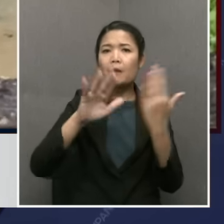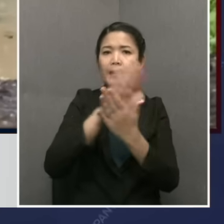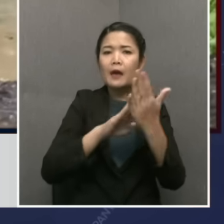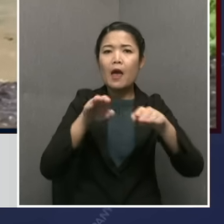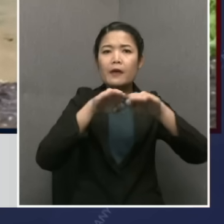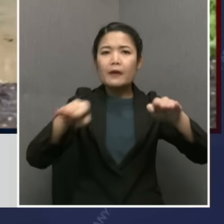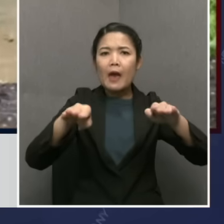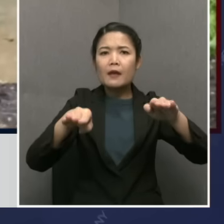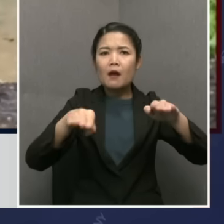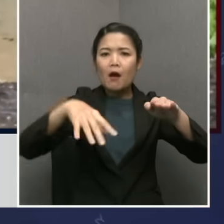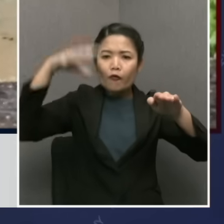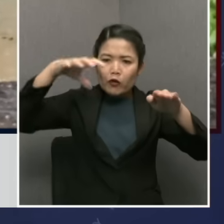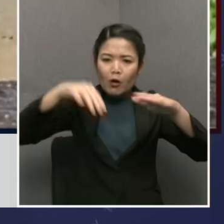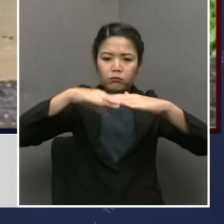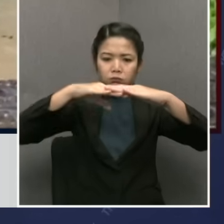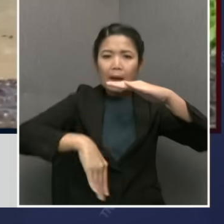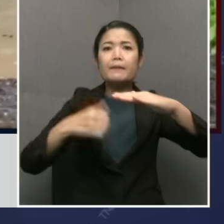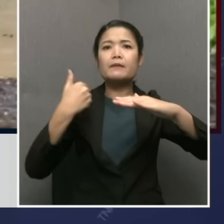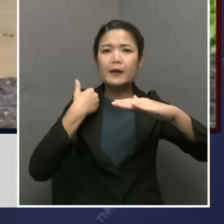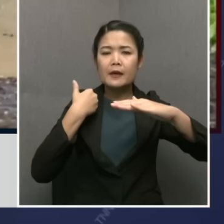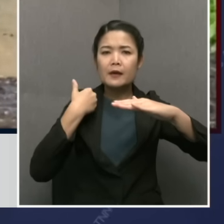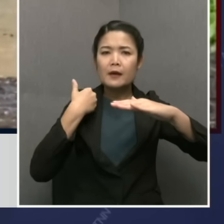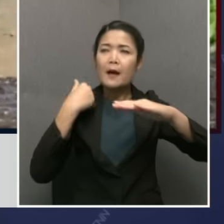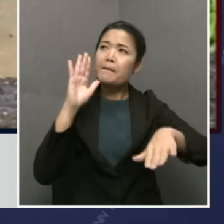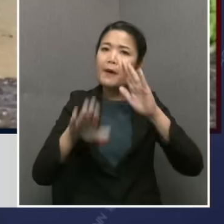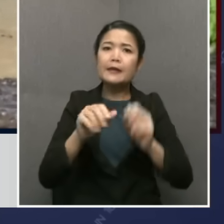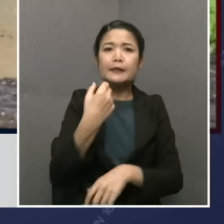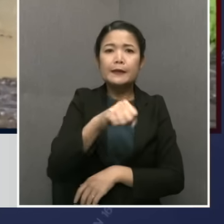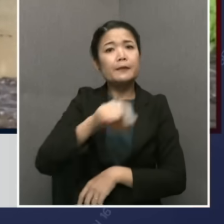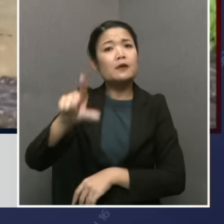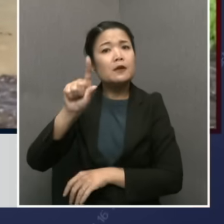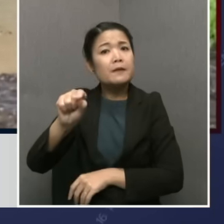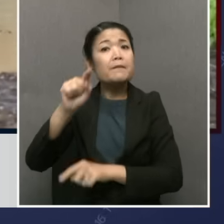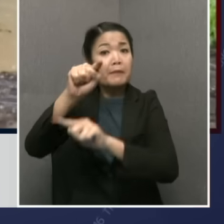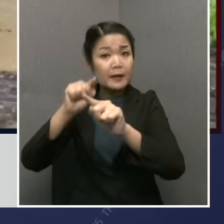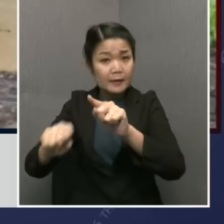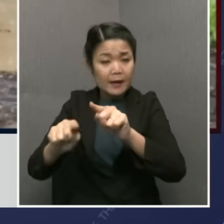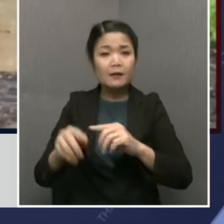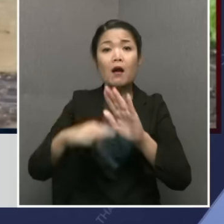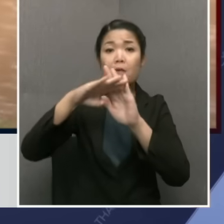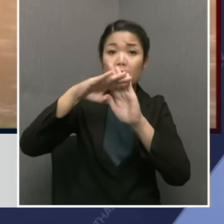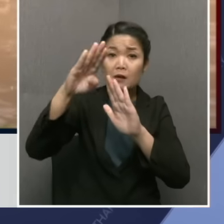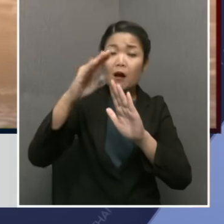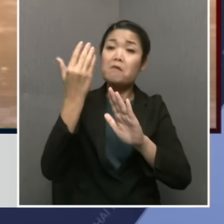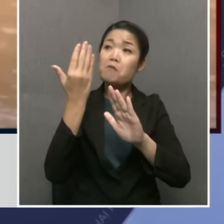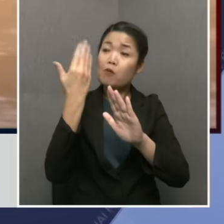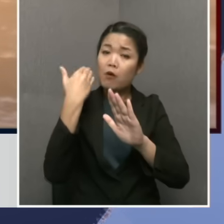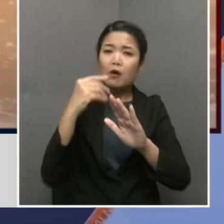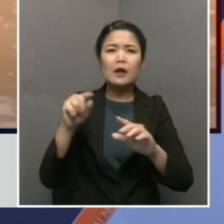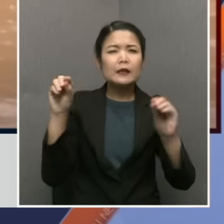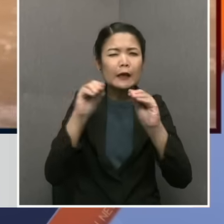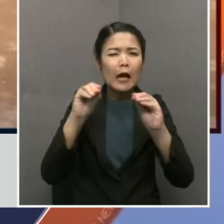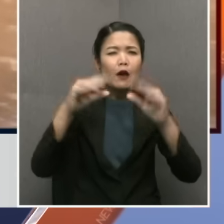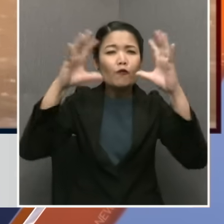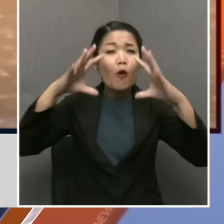ปกตินะครับน้อยกว่าเกณฑปกติไป 10-20%เลยนะครับไม่ว่าจะเป็นภาคเหนือซึ่งเอจะหมดฤดูฝนแล้ว